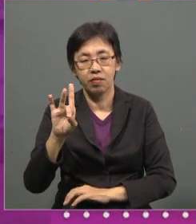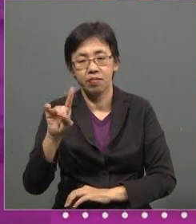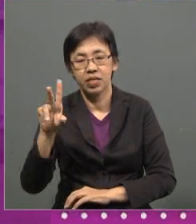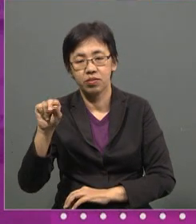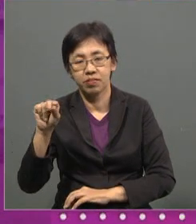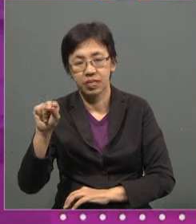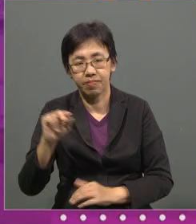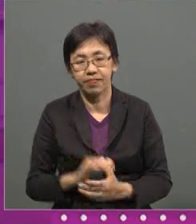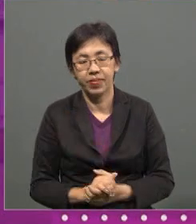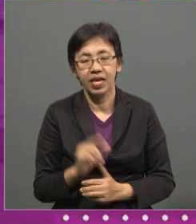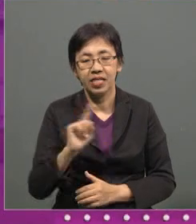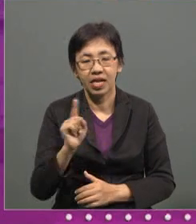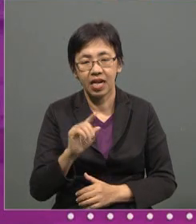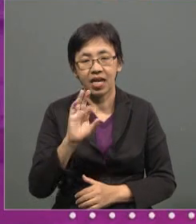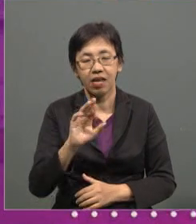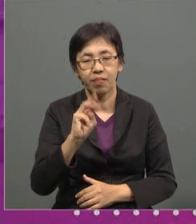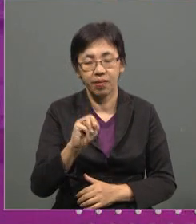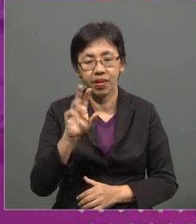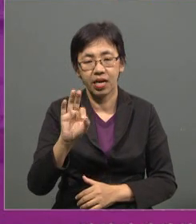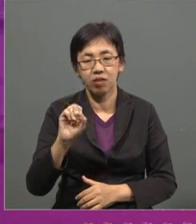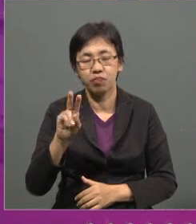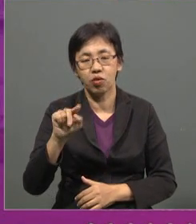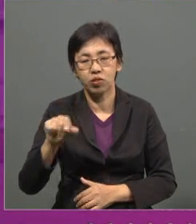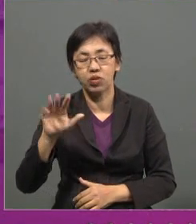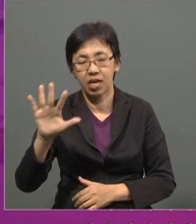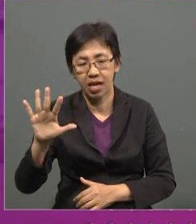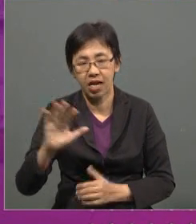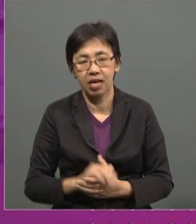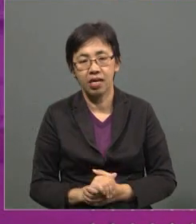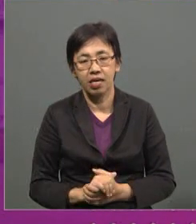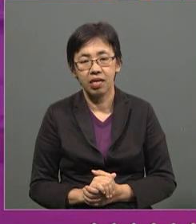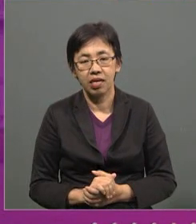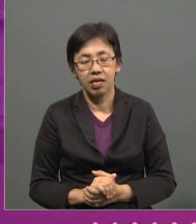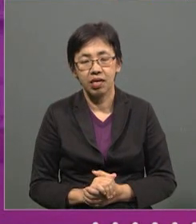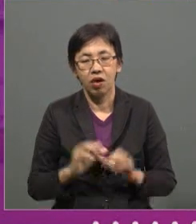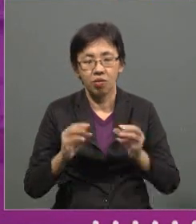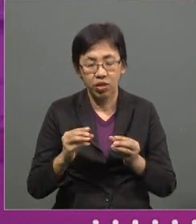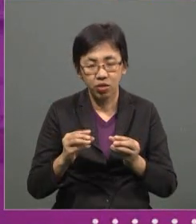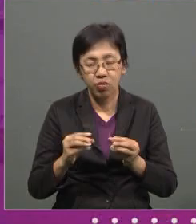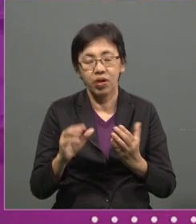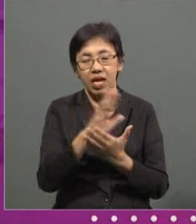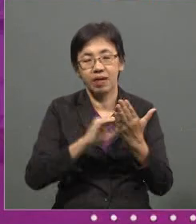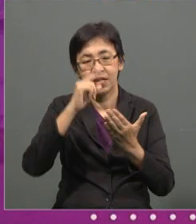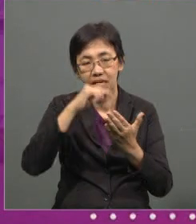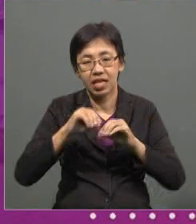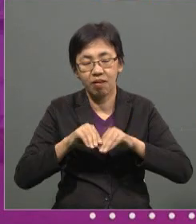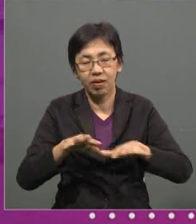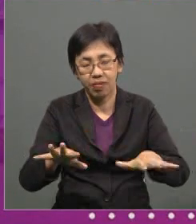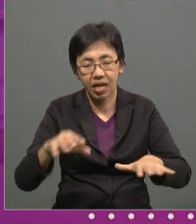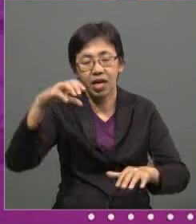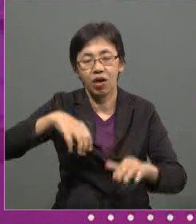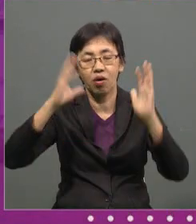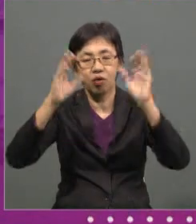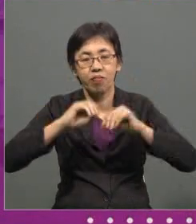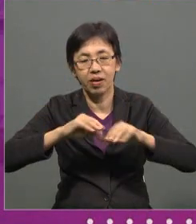30นาทีนะคะทาง FM 92.5 เมกะเฮิรตซ์แล้วก็เครือข่ายสถานีวิทยุกระจายเสียงแห่งประเทศไทยกรมประชาสั